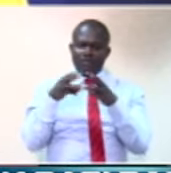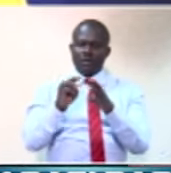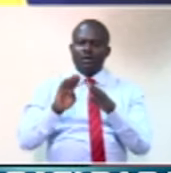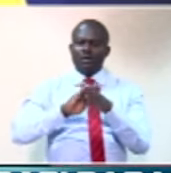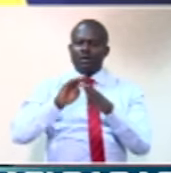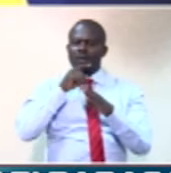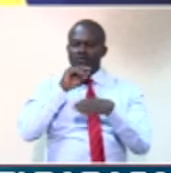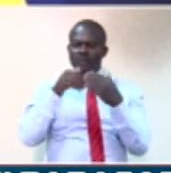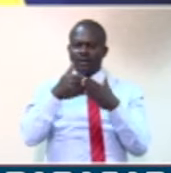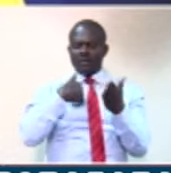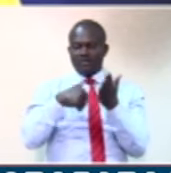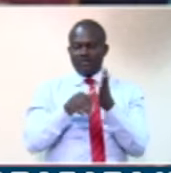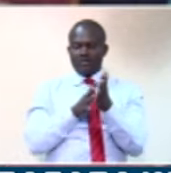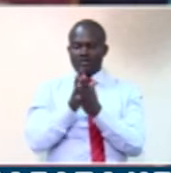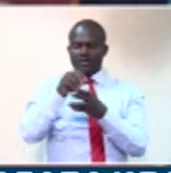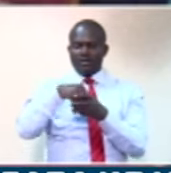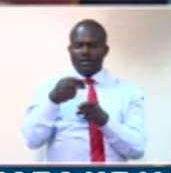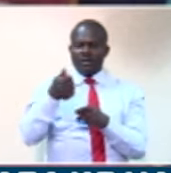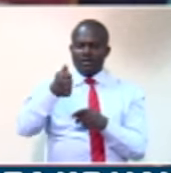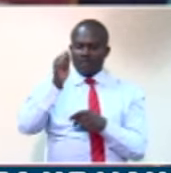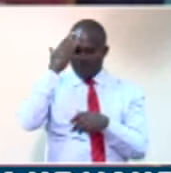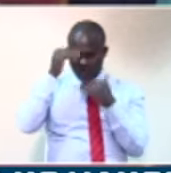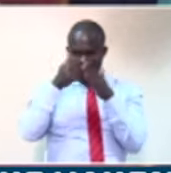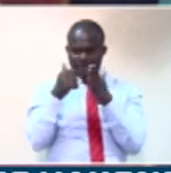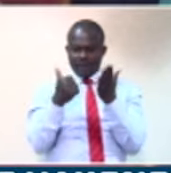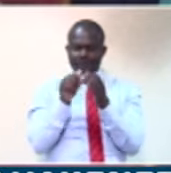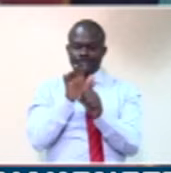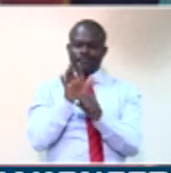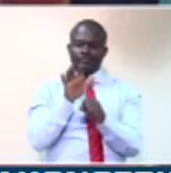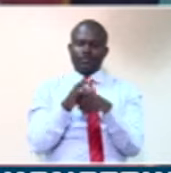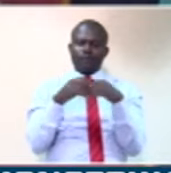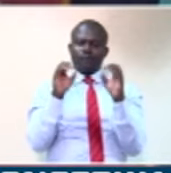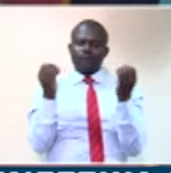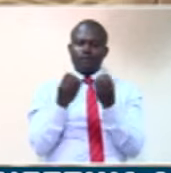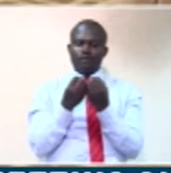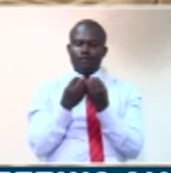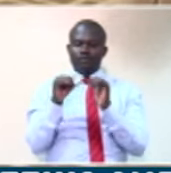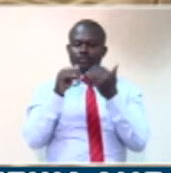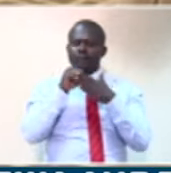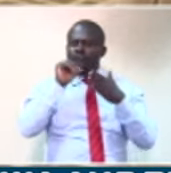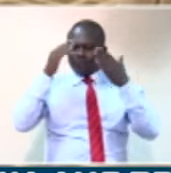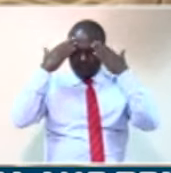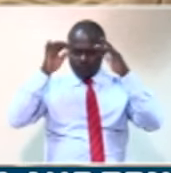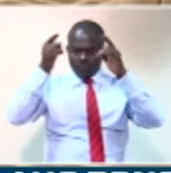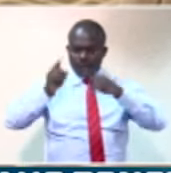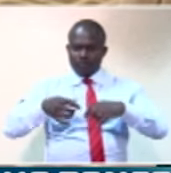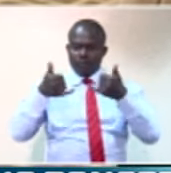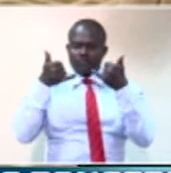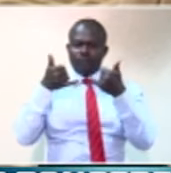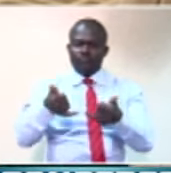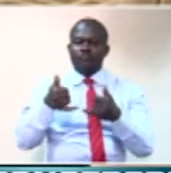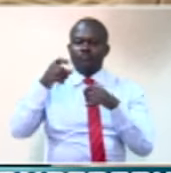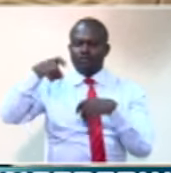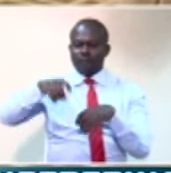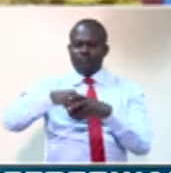n'abashoramari bagifite ikibazo cyo gushoramo imari yabo bitewe ahanini n'abayobora imiryango y'imikino bataramenya kugeza magingo aya